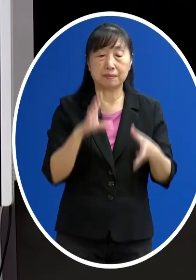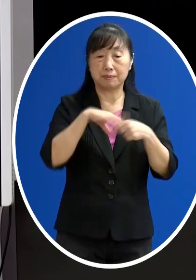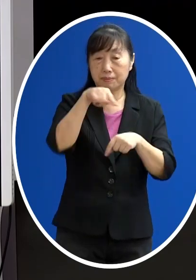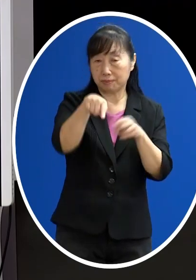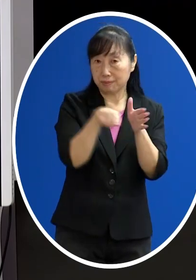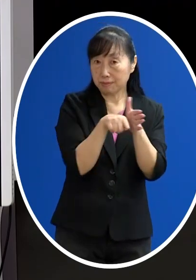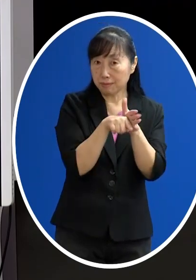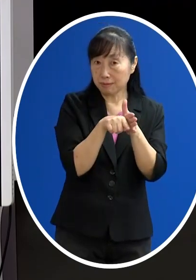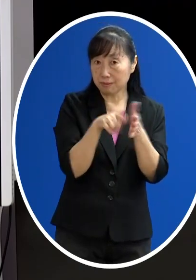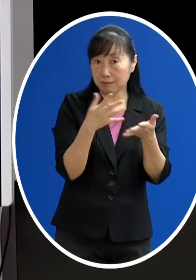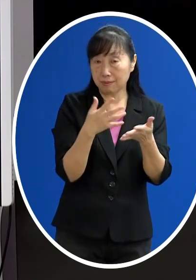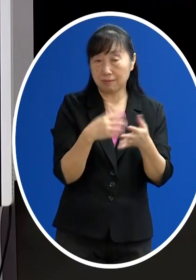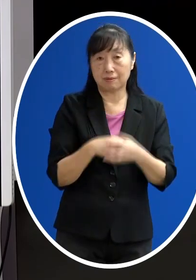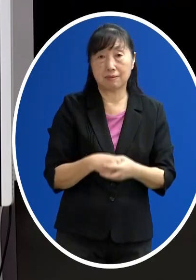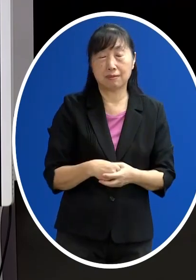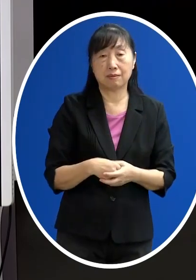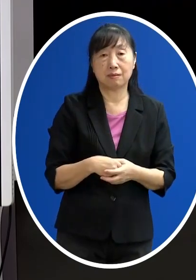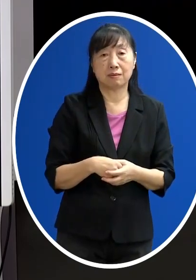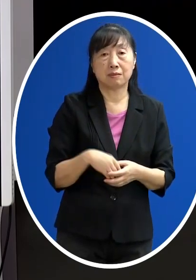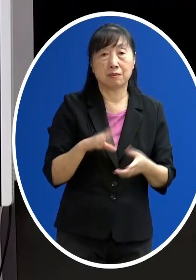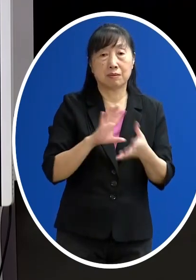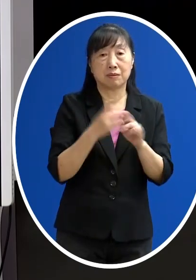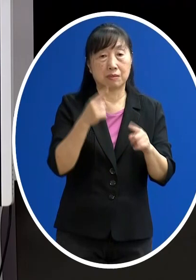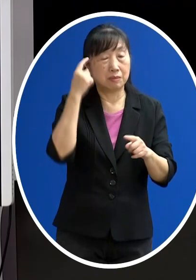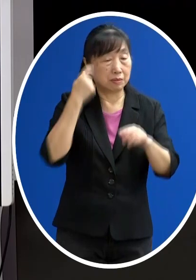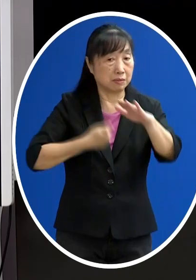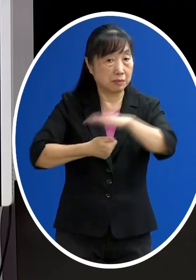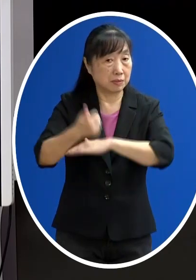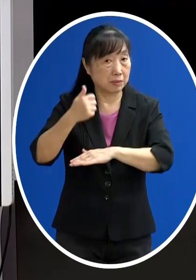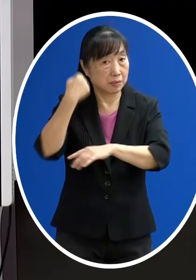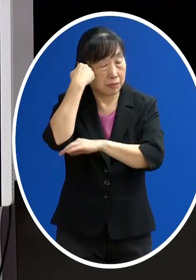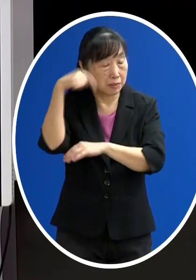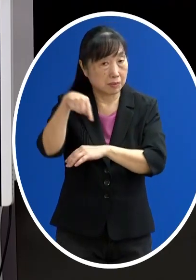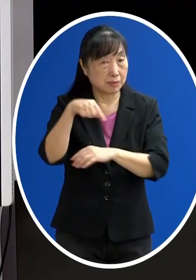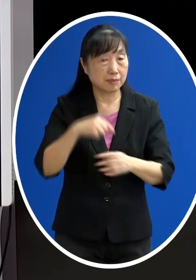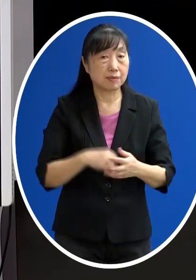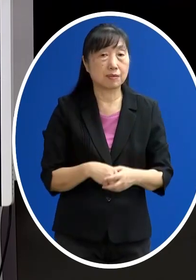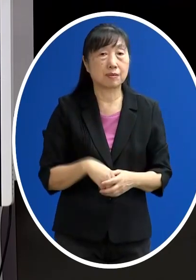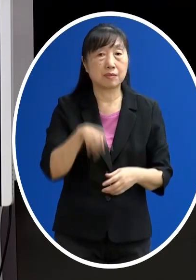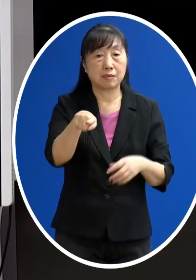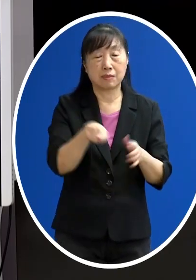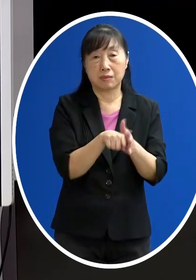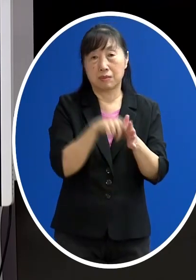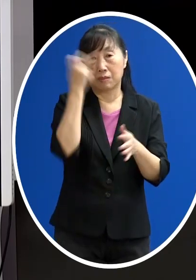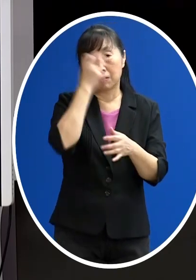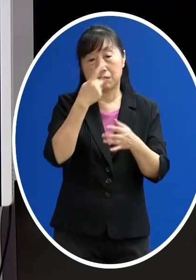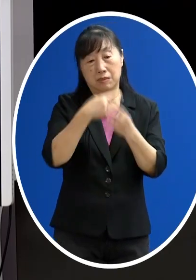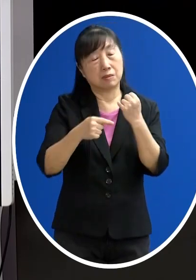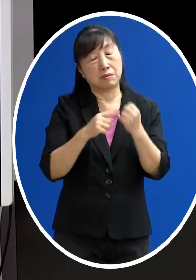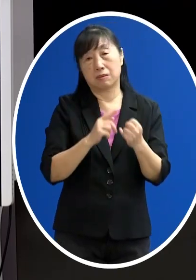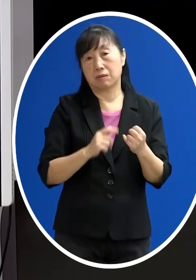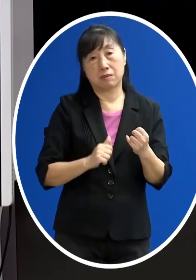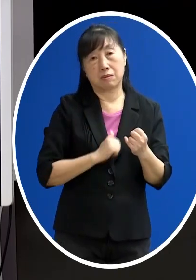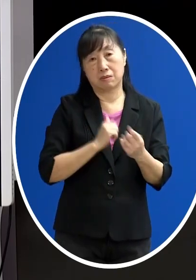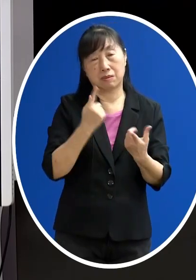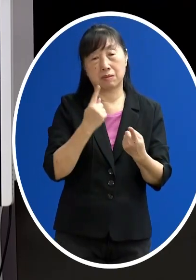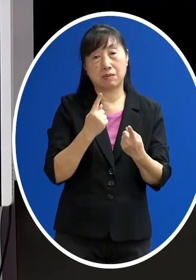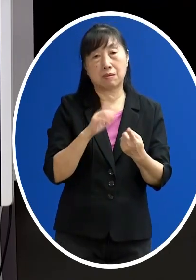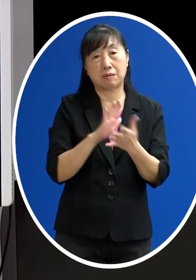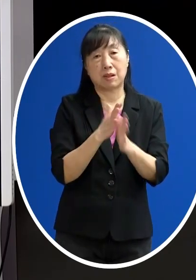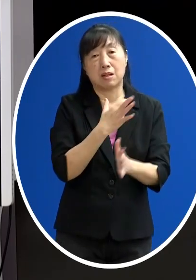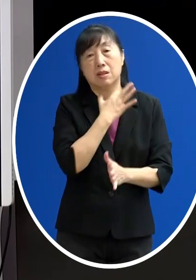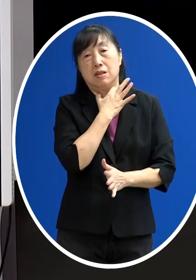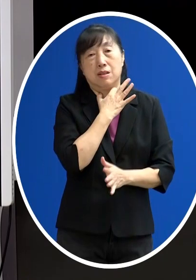惯之下，突然要大量病患要住进去，所以在整个照护的量能上面确实造成了很大的一些压